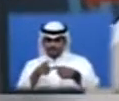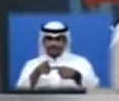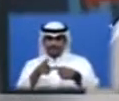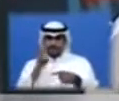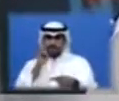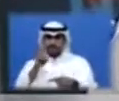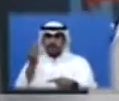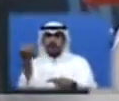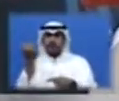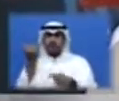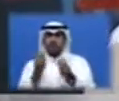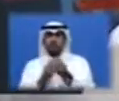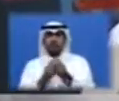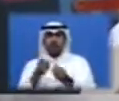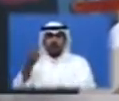الدور